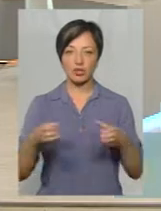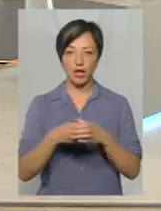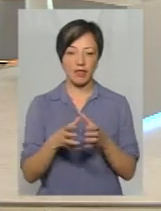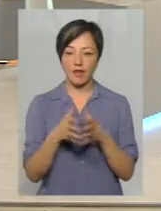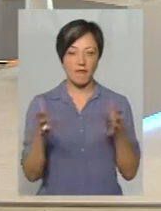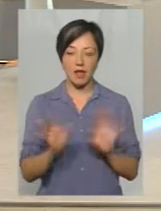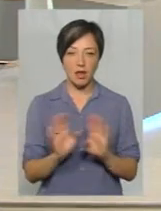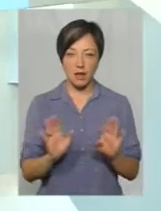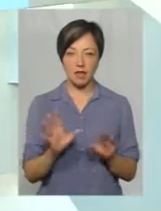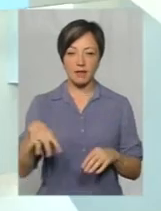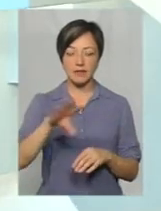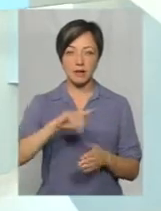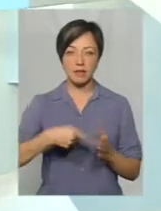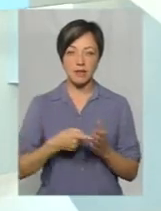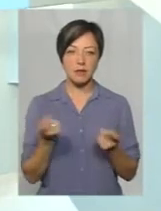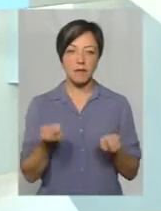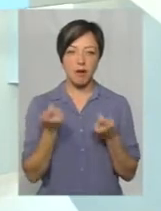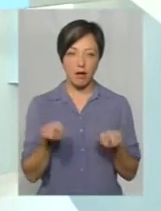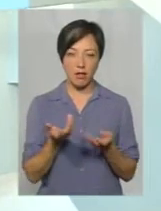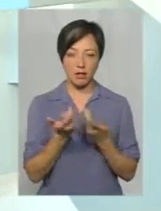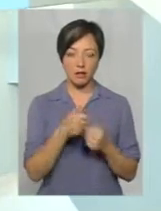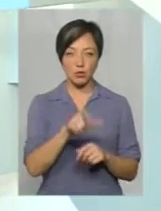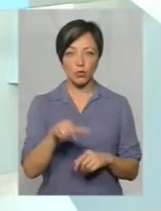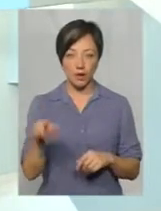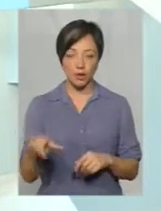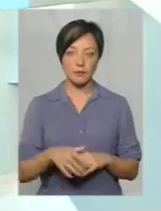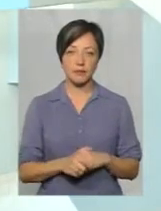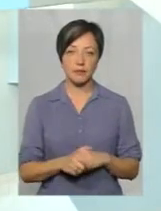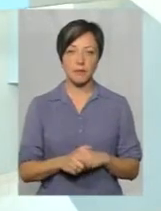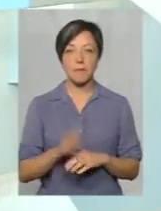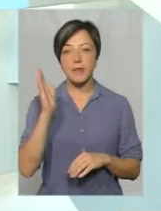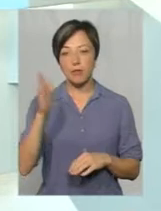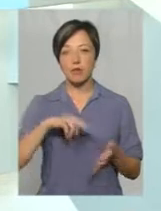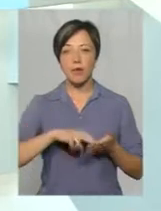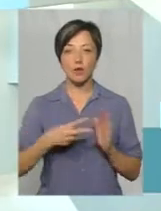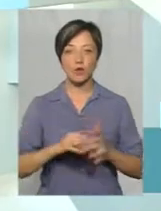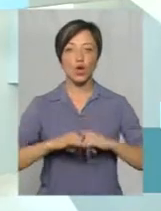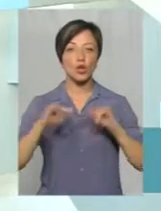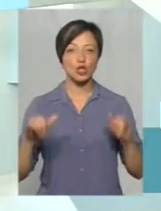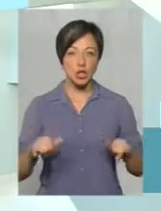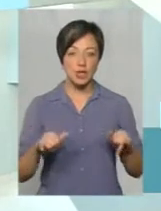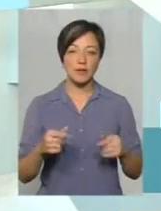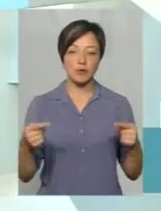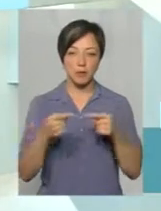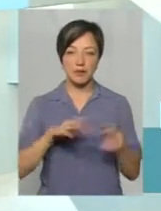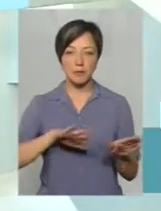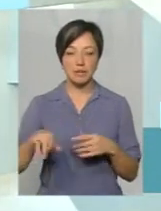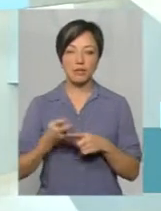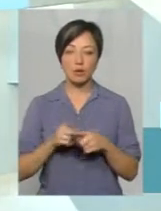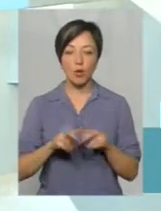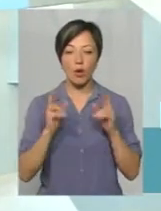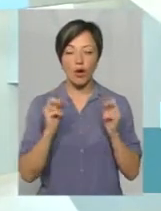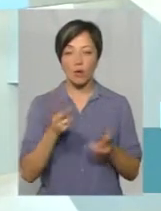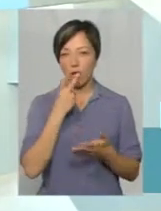невеликий, на все місто це досить маленька кількість людей. В майбутньому плануємо розширитись, відповідно, після того, як ми